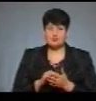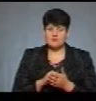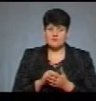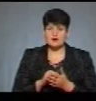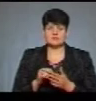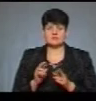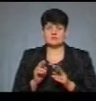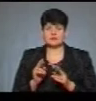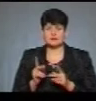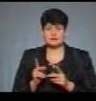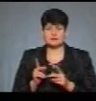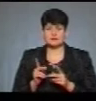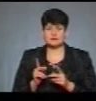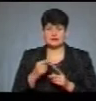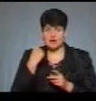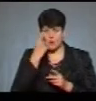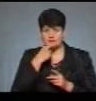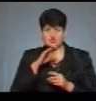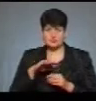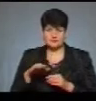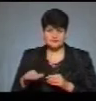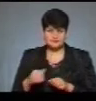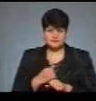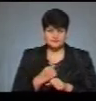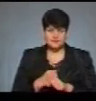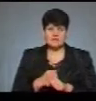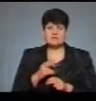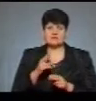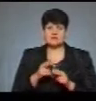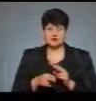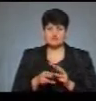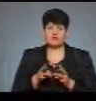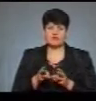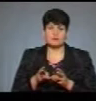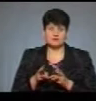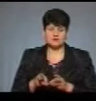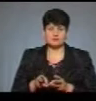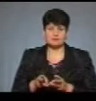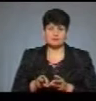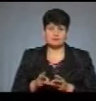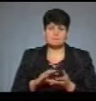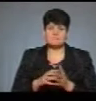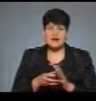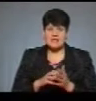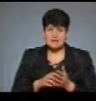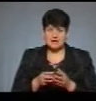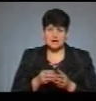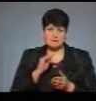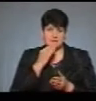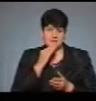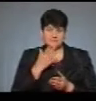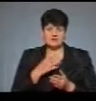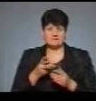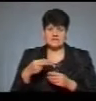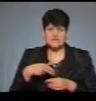на обличчях діток, закінчуючи випічкою, випіканням, пряниками,